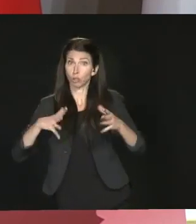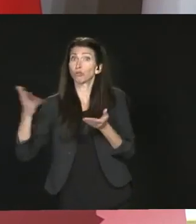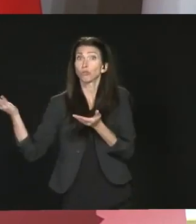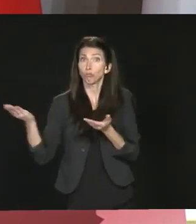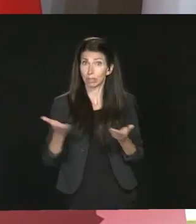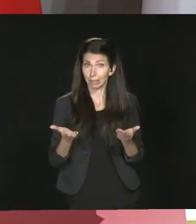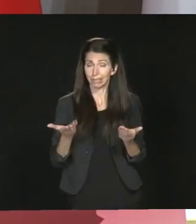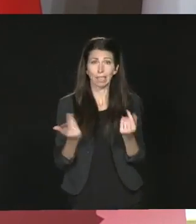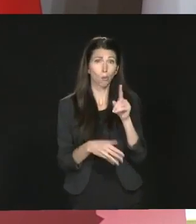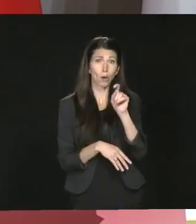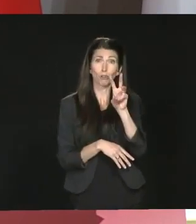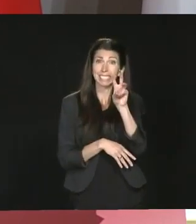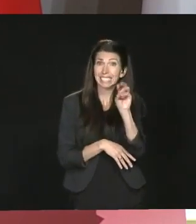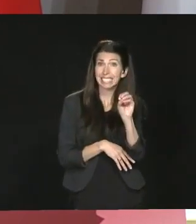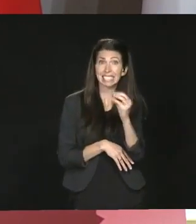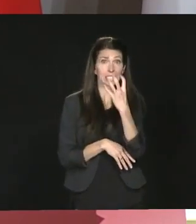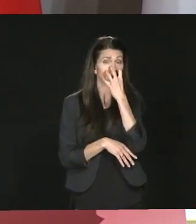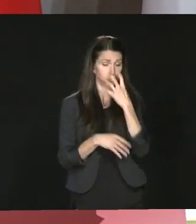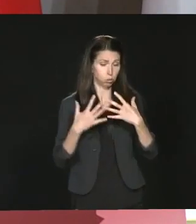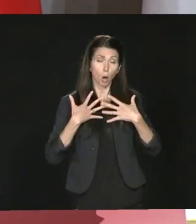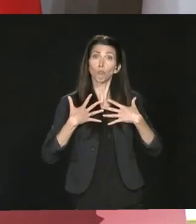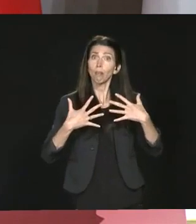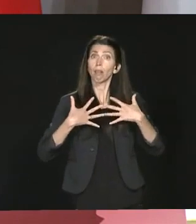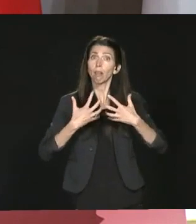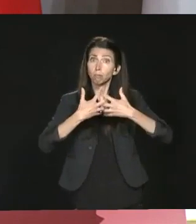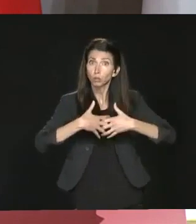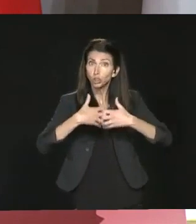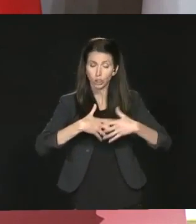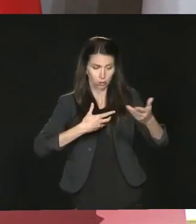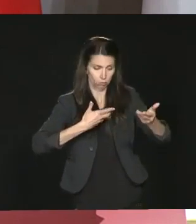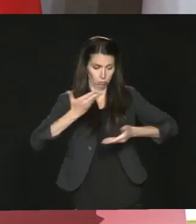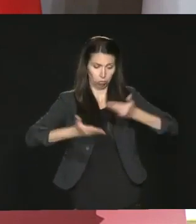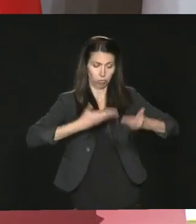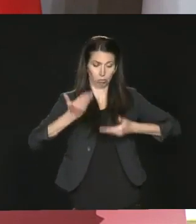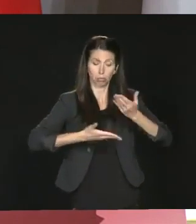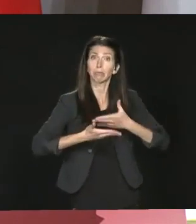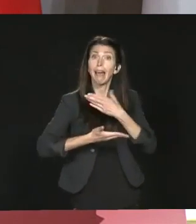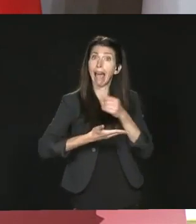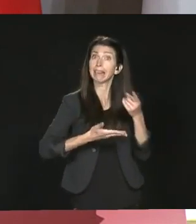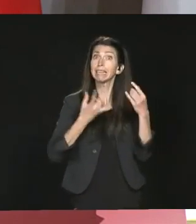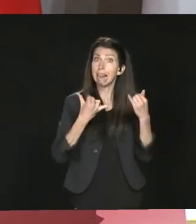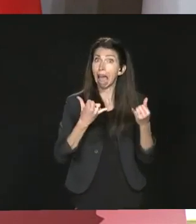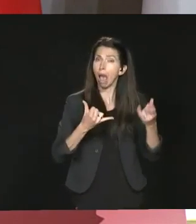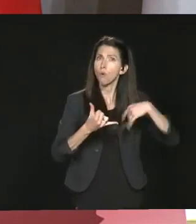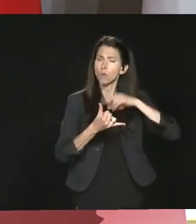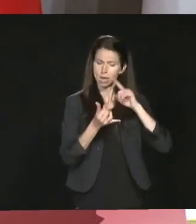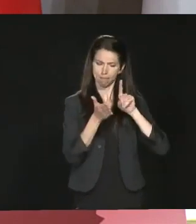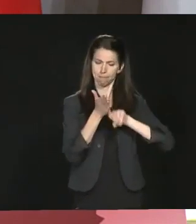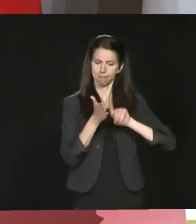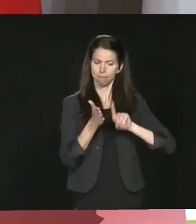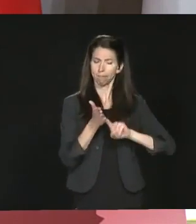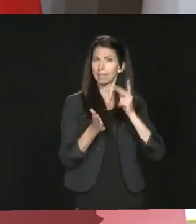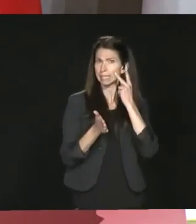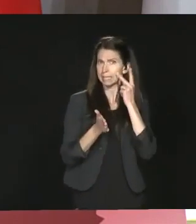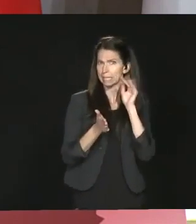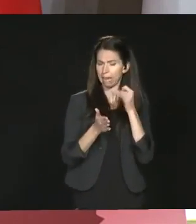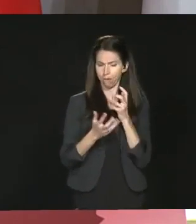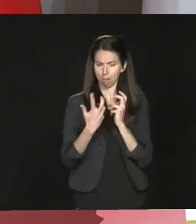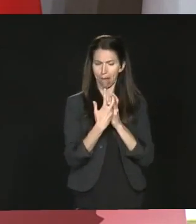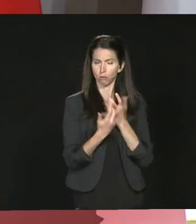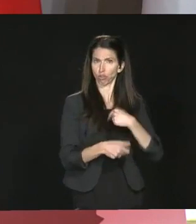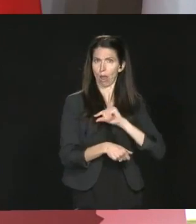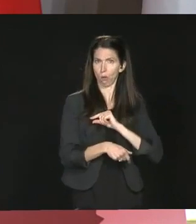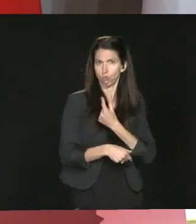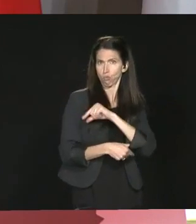delivered and are being inventoried by the Public Health Agency of Canada. Finally, we have distributed more